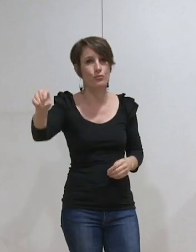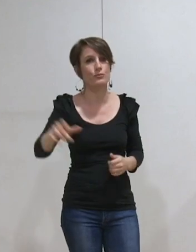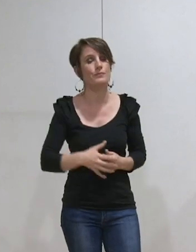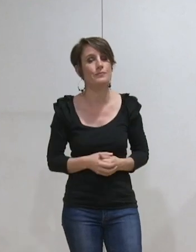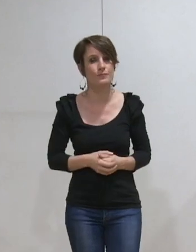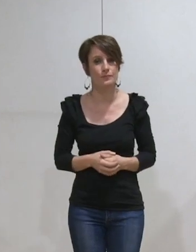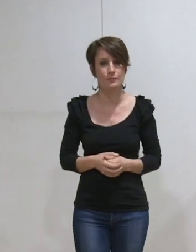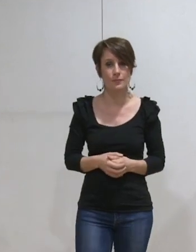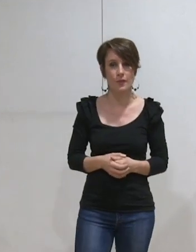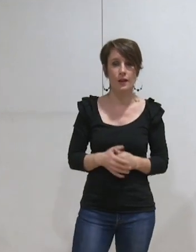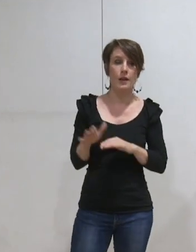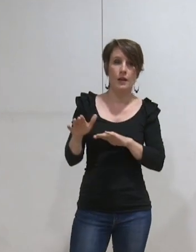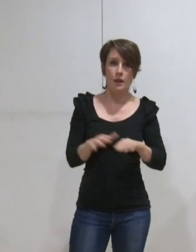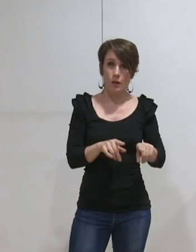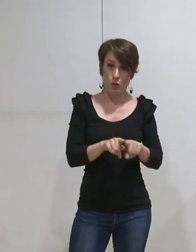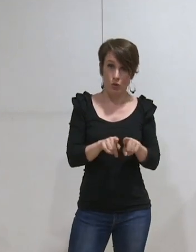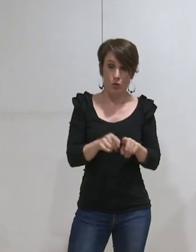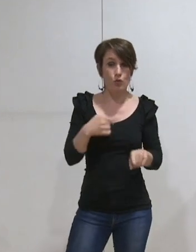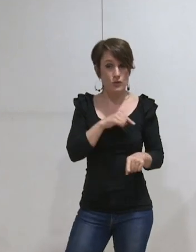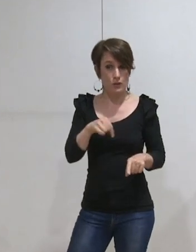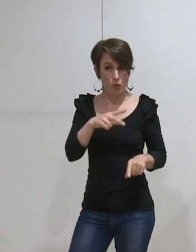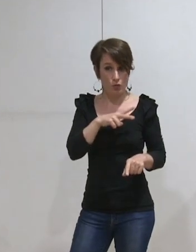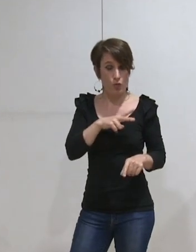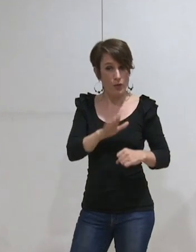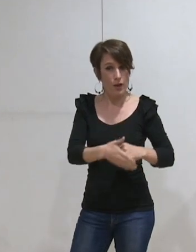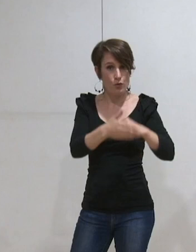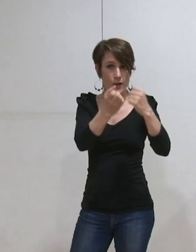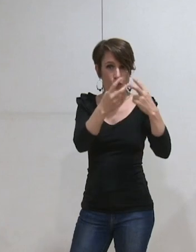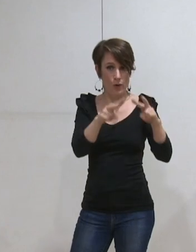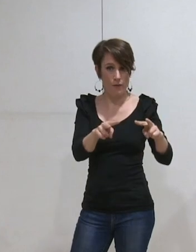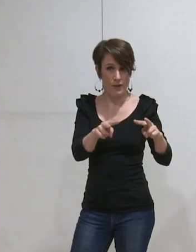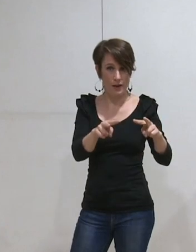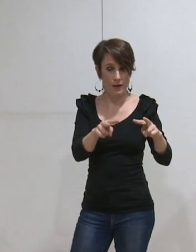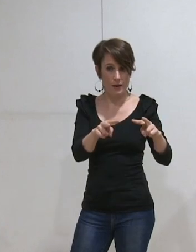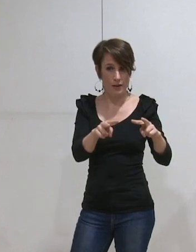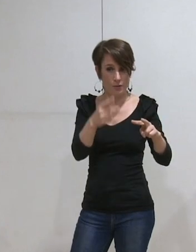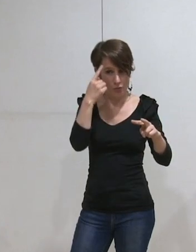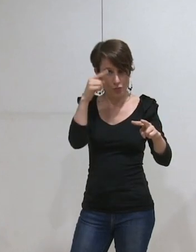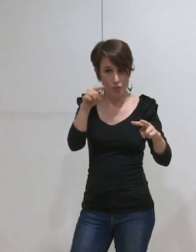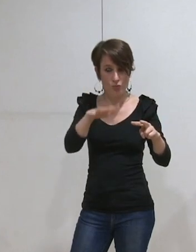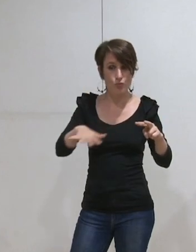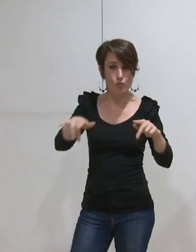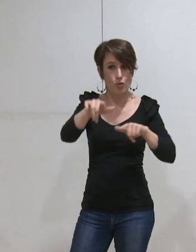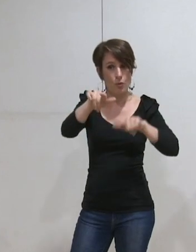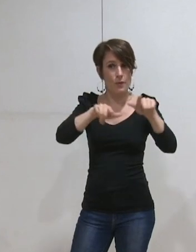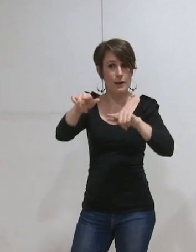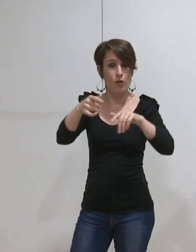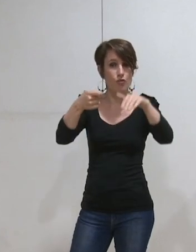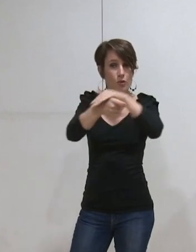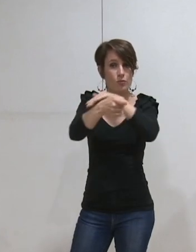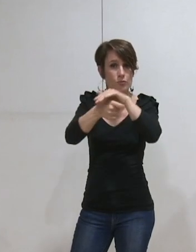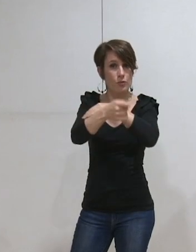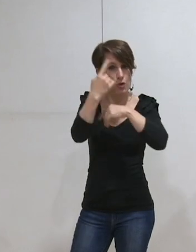que nous avons aussi une aide de la ville aux opération de logements sociaux qui bénéficient de financement au titre de la